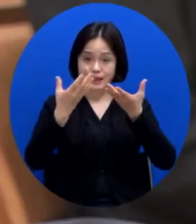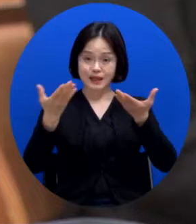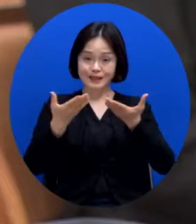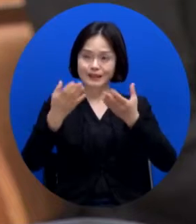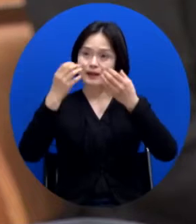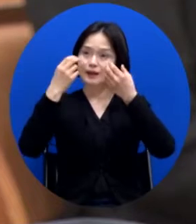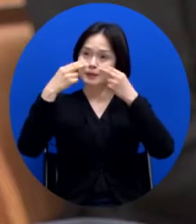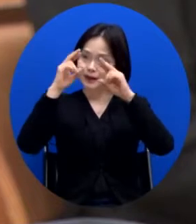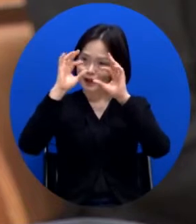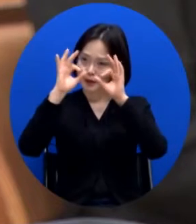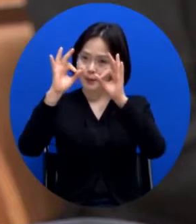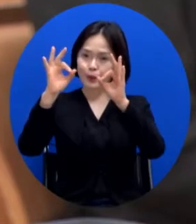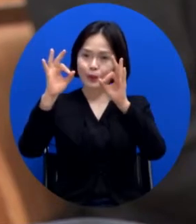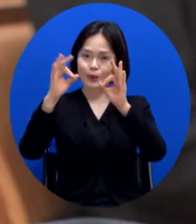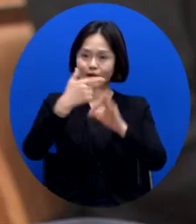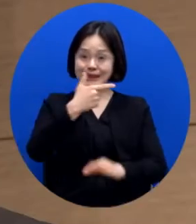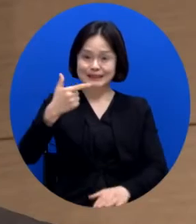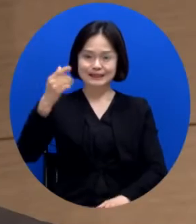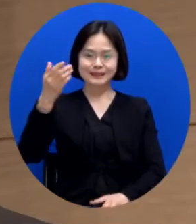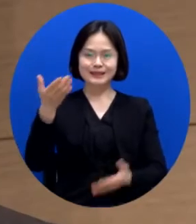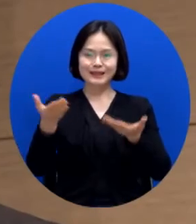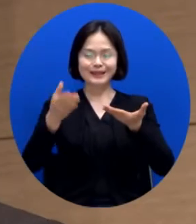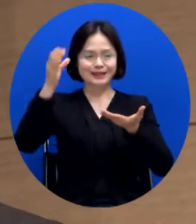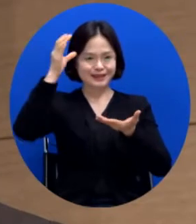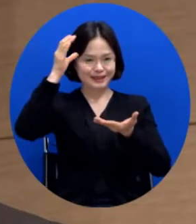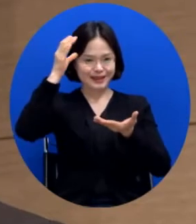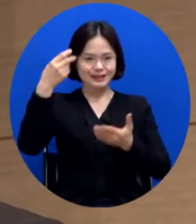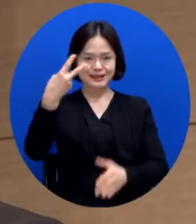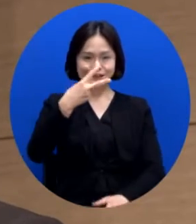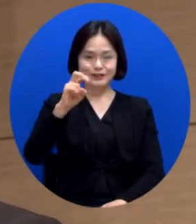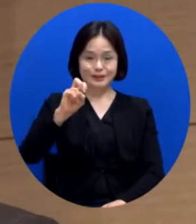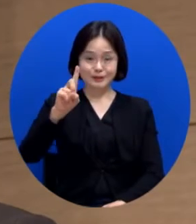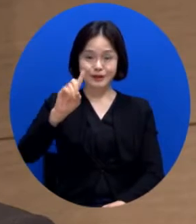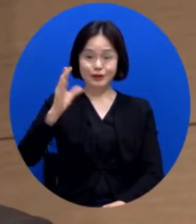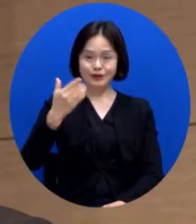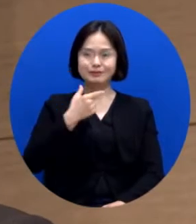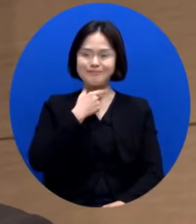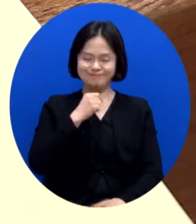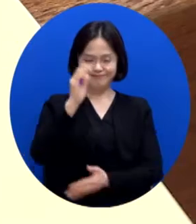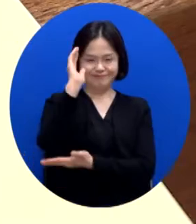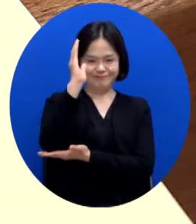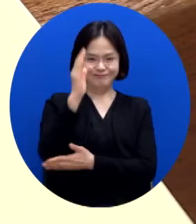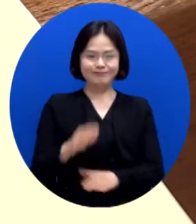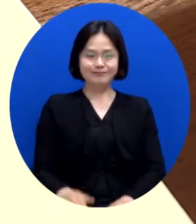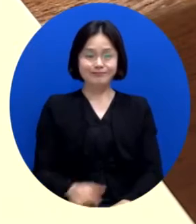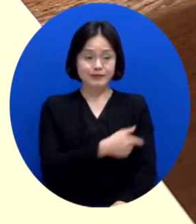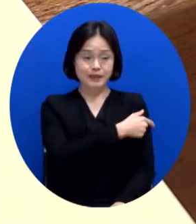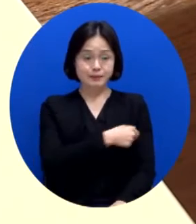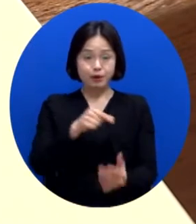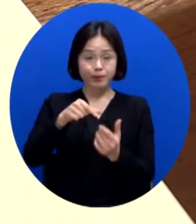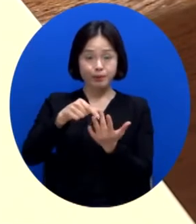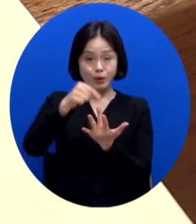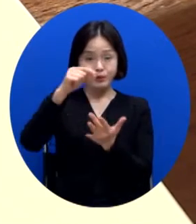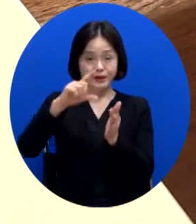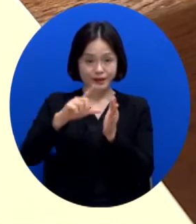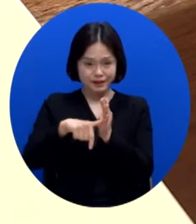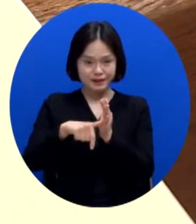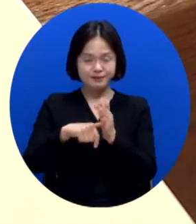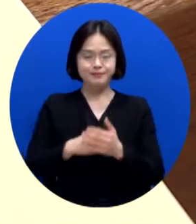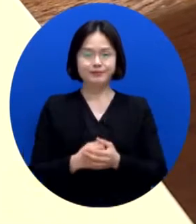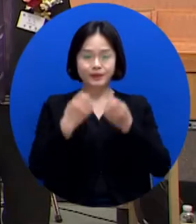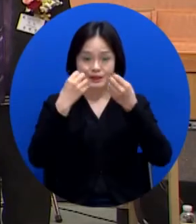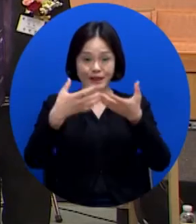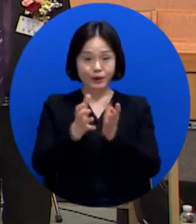은혜를 기대하는 2021년의 사역이 되길 바란다고 권면했습니다. 임원 선거에서는 신임